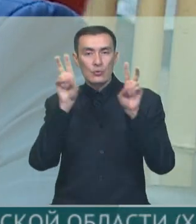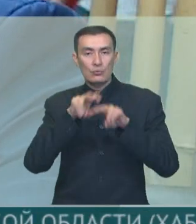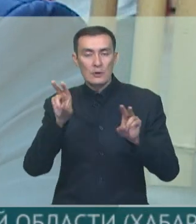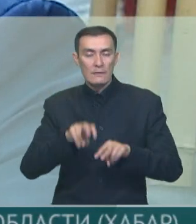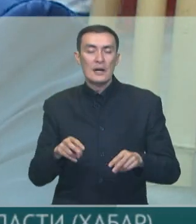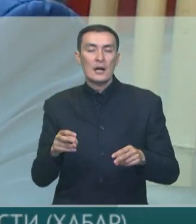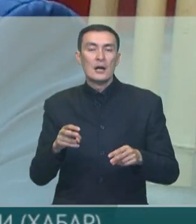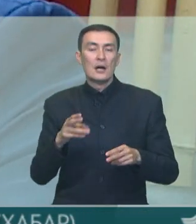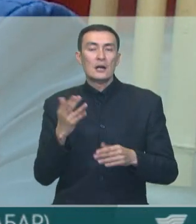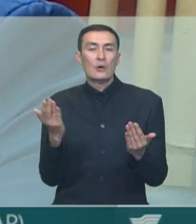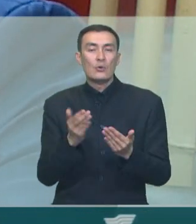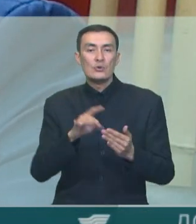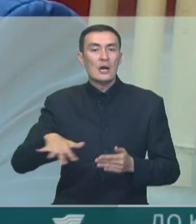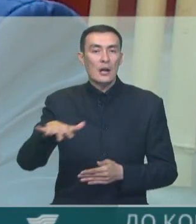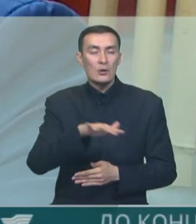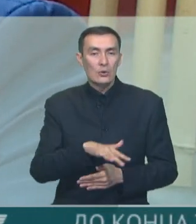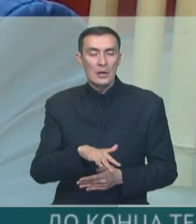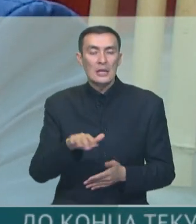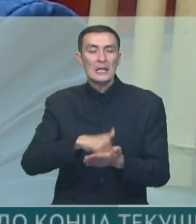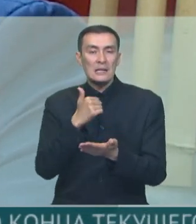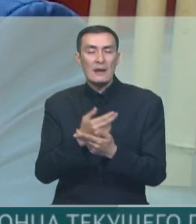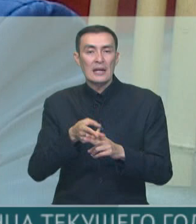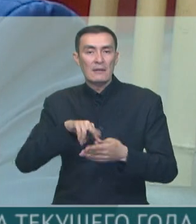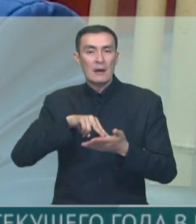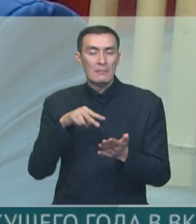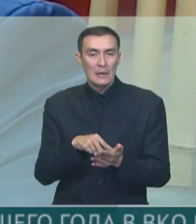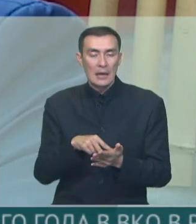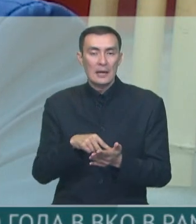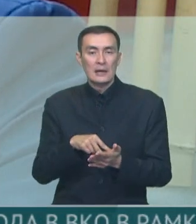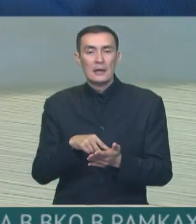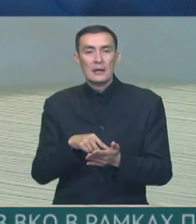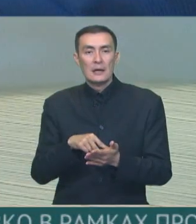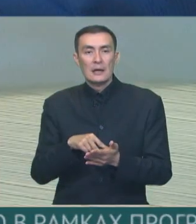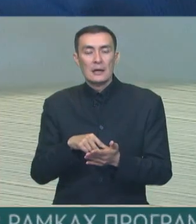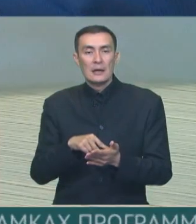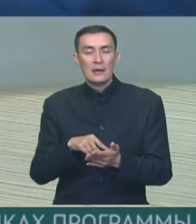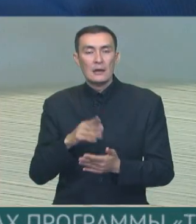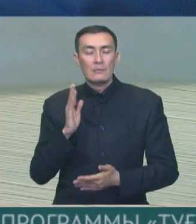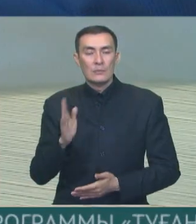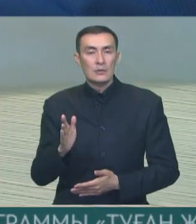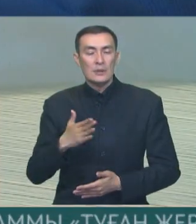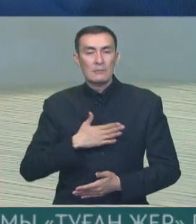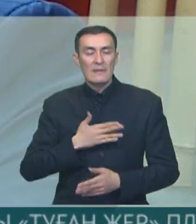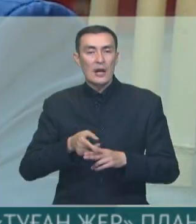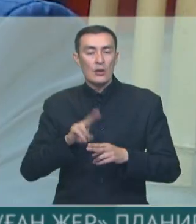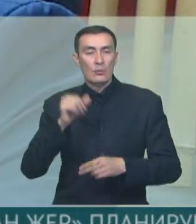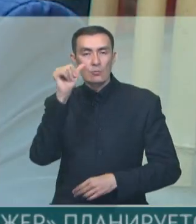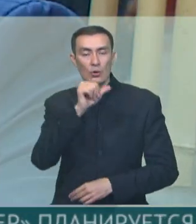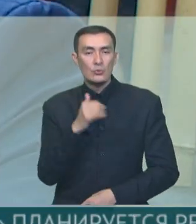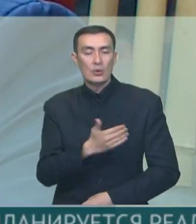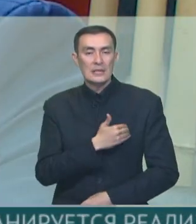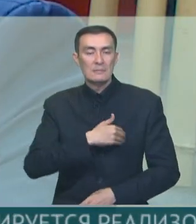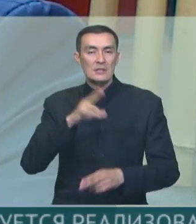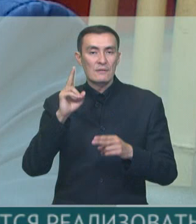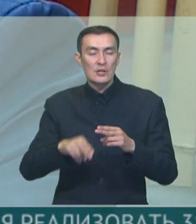все проблемные вопросы по району. На основании него создали свою программу развития на ближайшие два года. Мы в этом году хотим